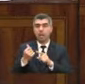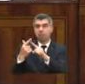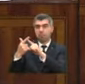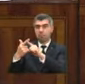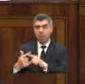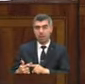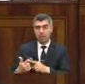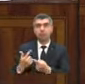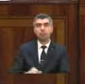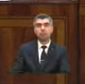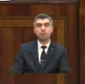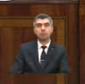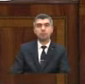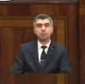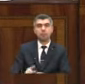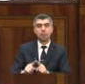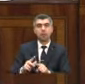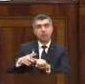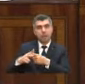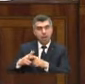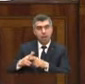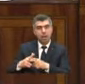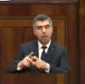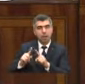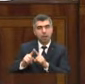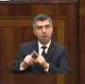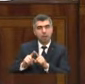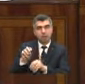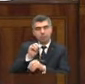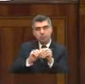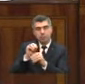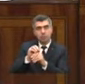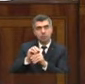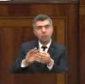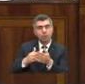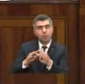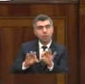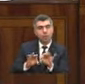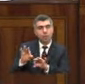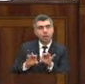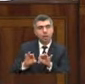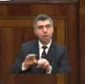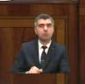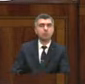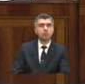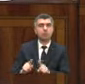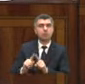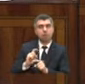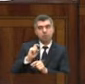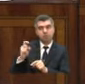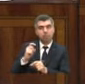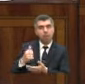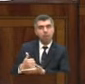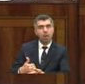وزير الصناعة، هناك دراسة اللي دارتها الحكومة اللي غادي تجيو فيما يتعلق بالإجراءات لتعويض الفئات